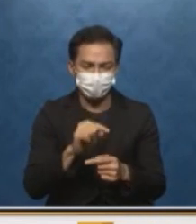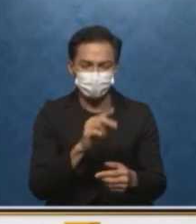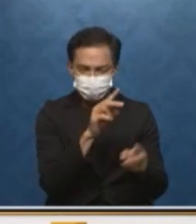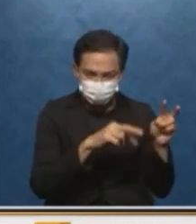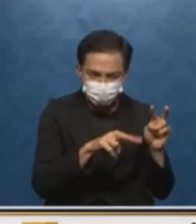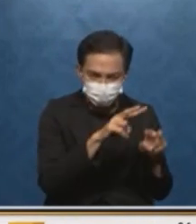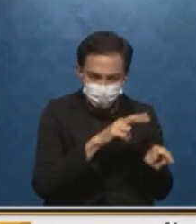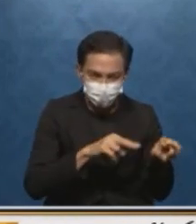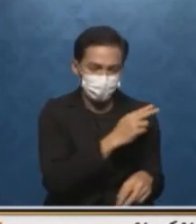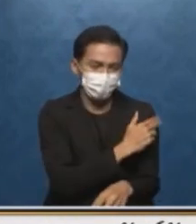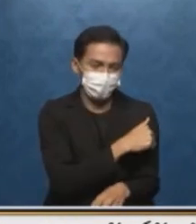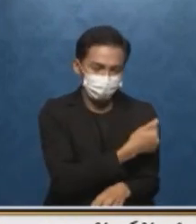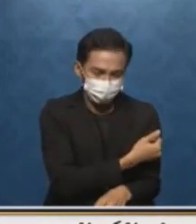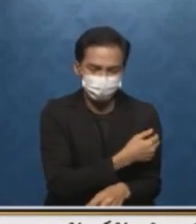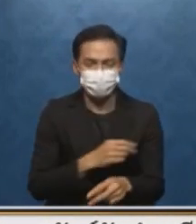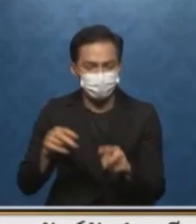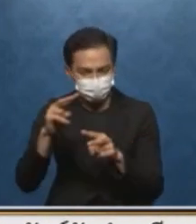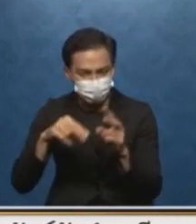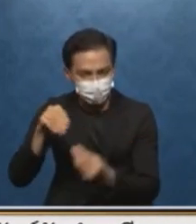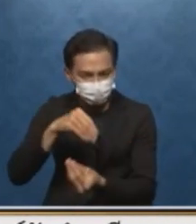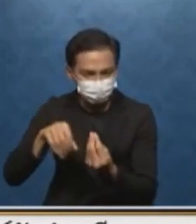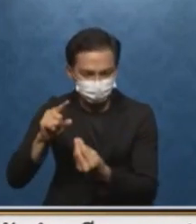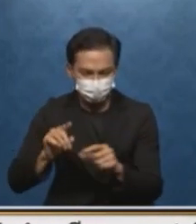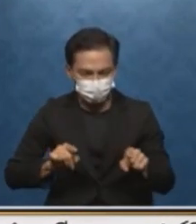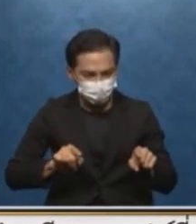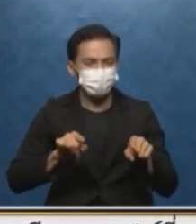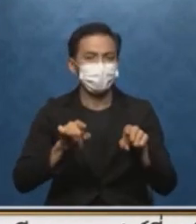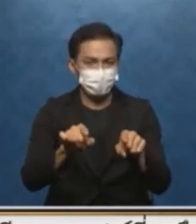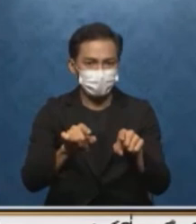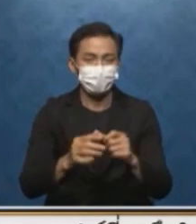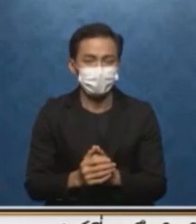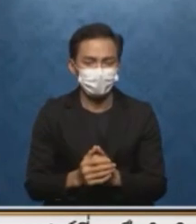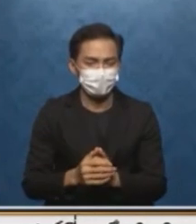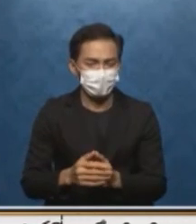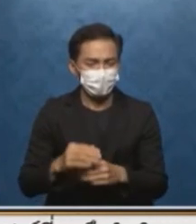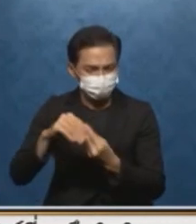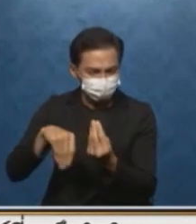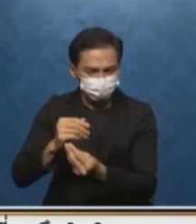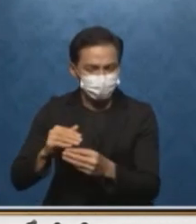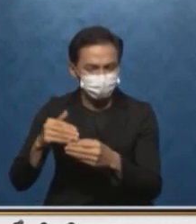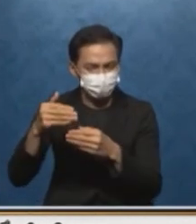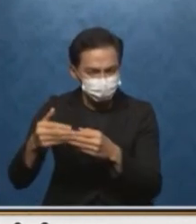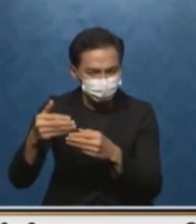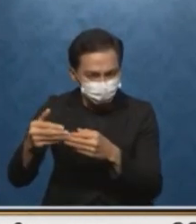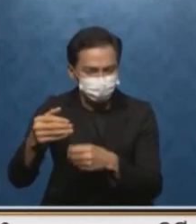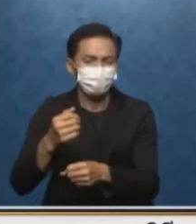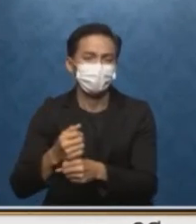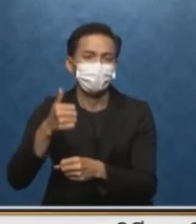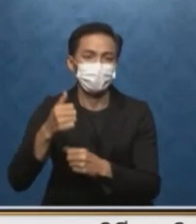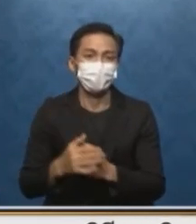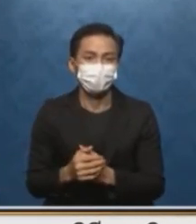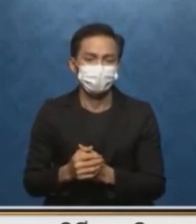เทศและเศรษฐกิจควบคู่กันไปจะต้องมีทางให้เศรษฐกิจเดินหน้าต่อไปได้ท่านนายกจะต้อง